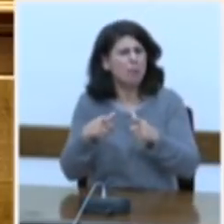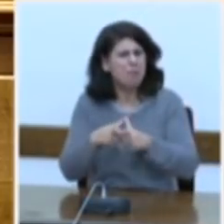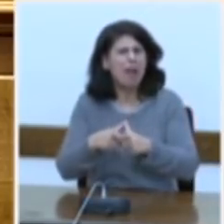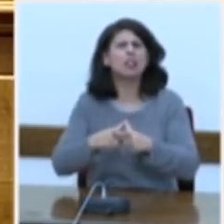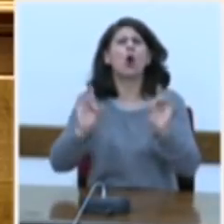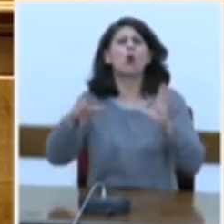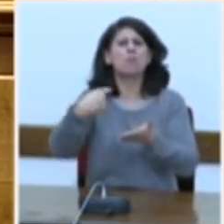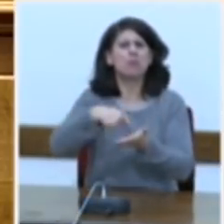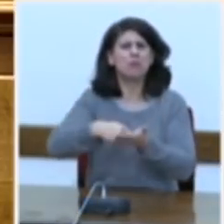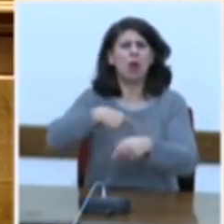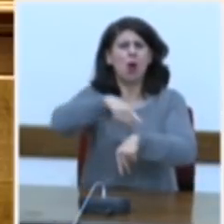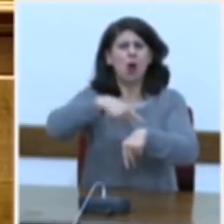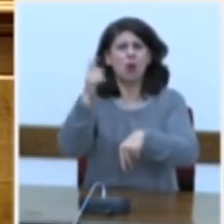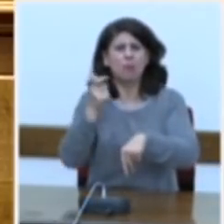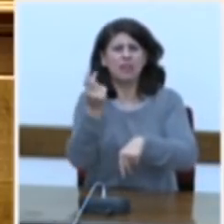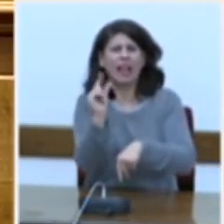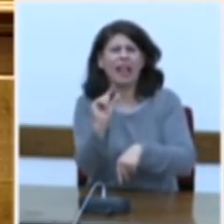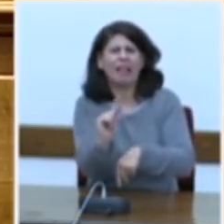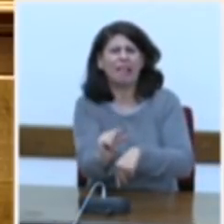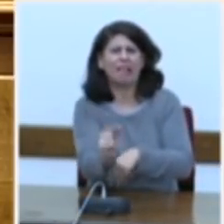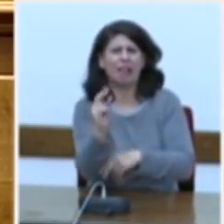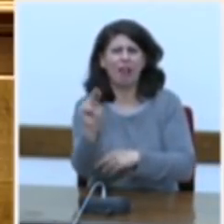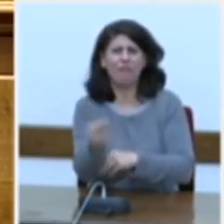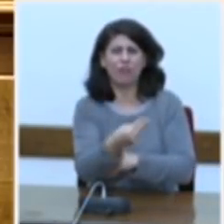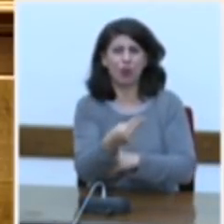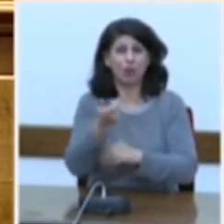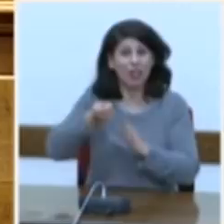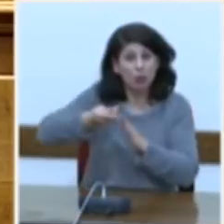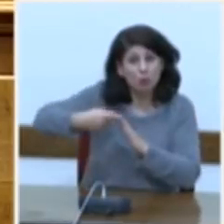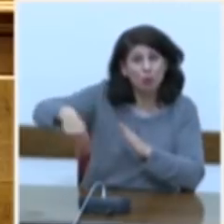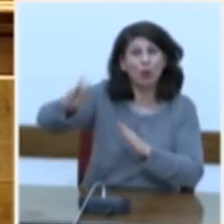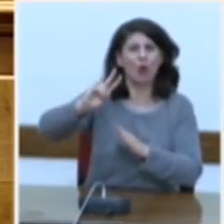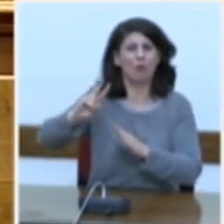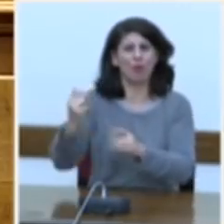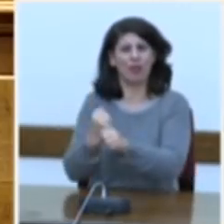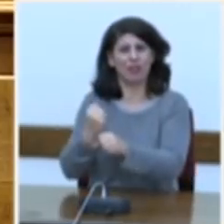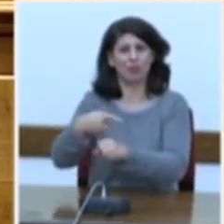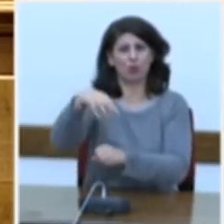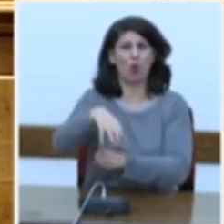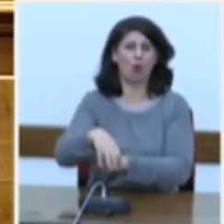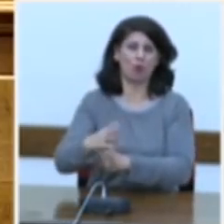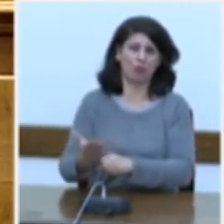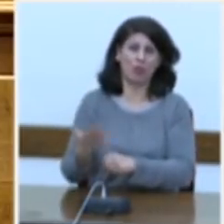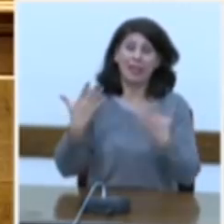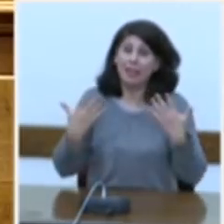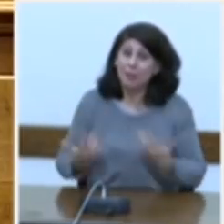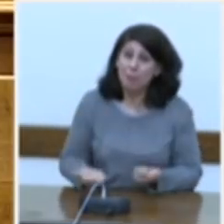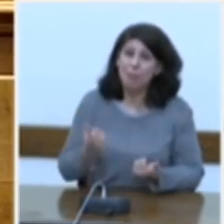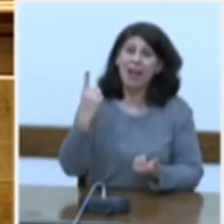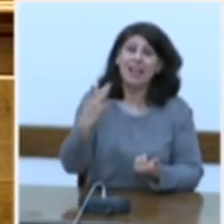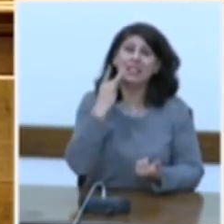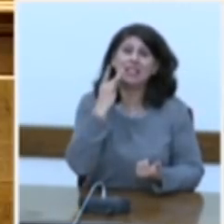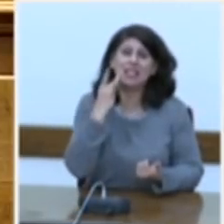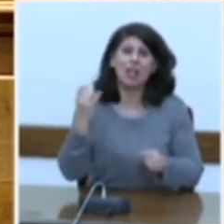εργασία, με ορομίσθια λίγων ευρώ για την πλειοψηφία των εργαζομένων στον χώρο. Υπάρχει ένας